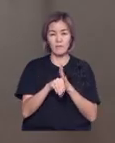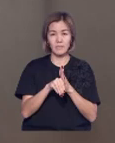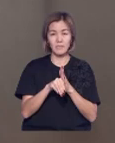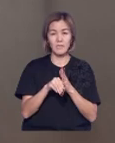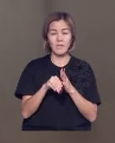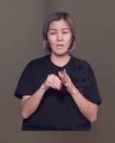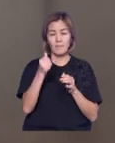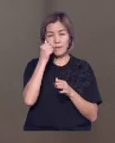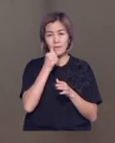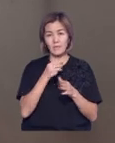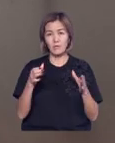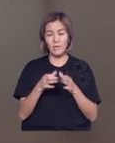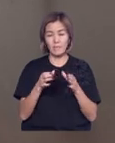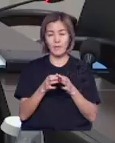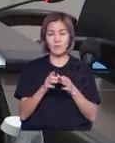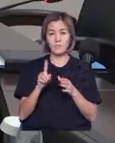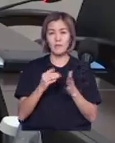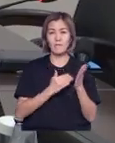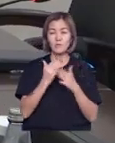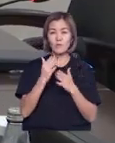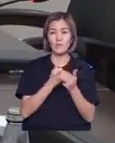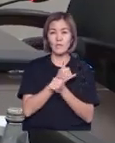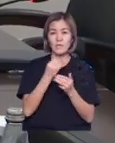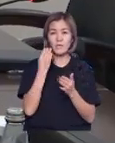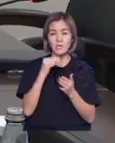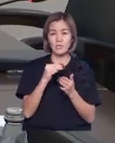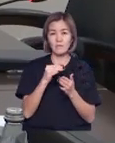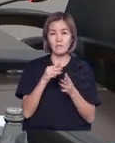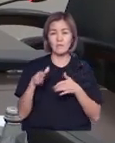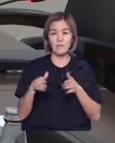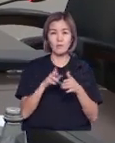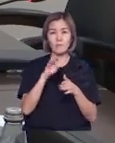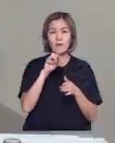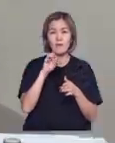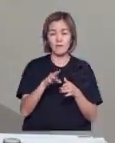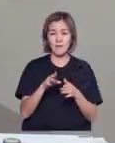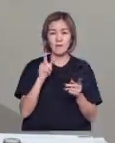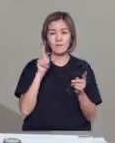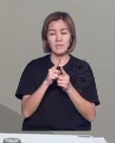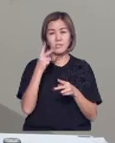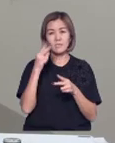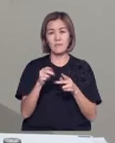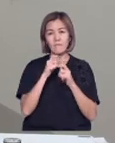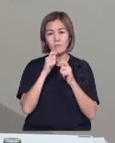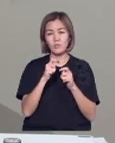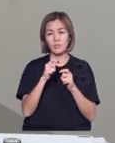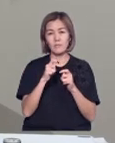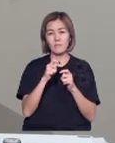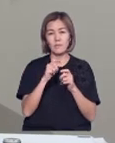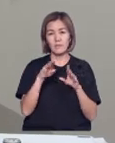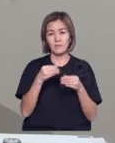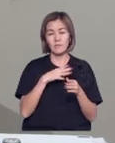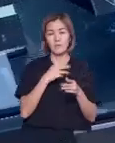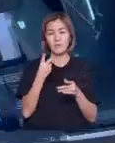Он также поблагодарил турецкую компанию за высокое качество объездной автодороги «Бакат». Встреча завершилась вручением символических